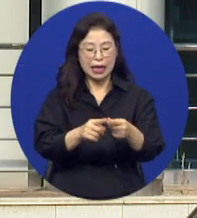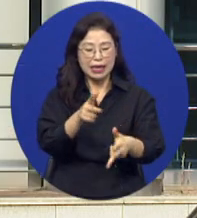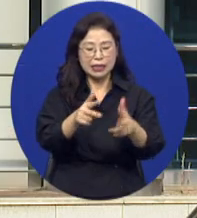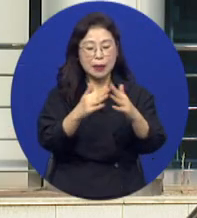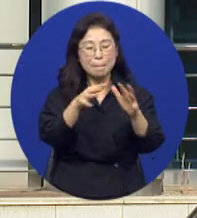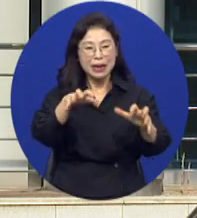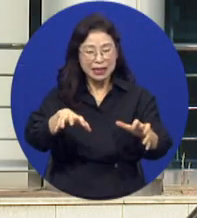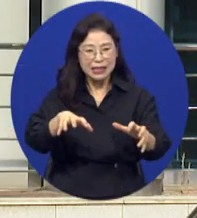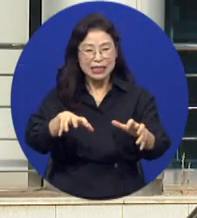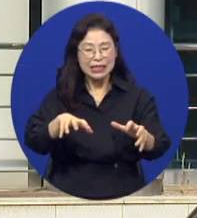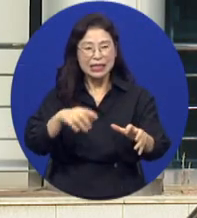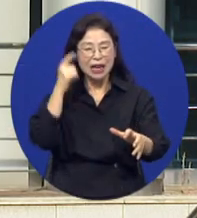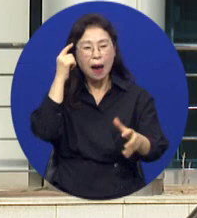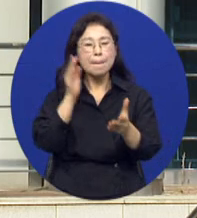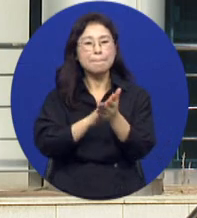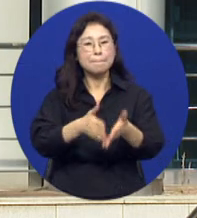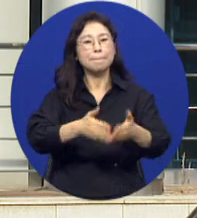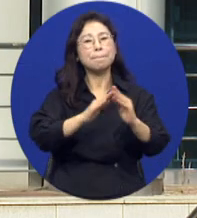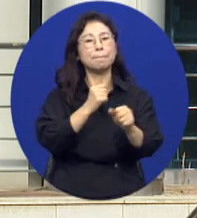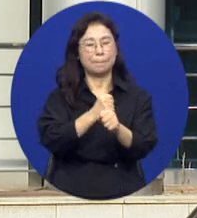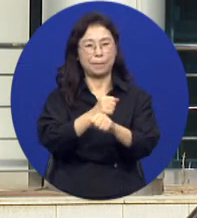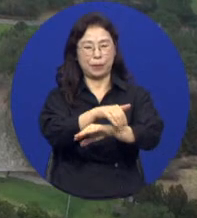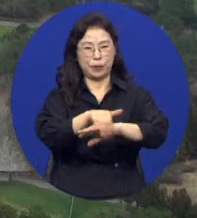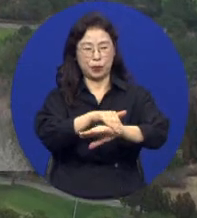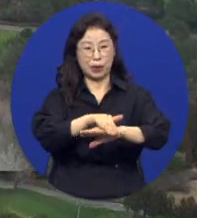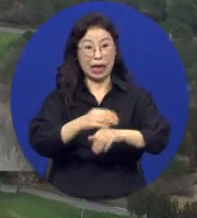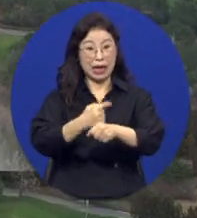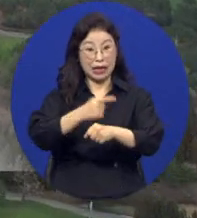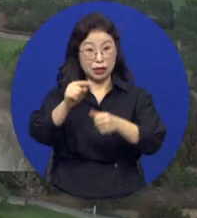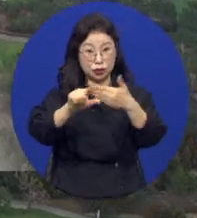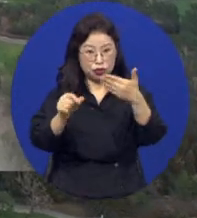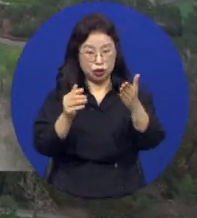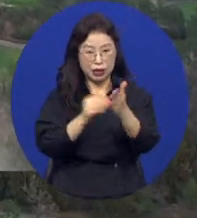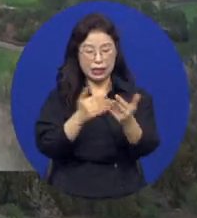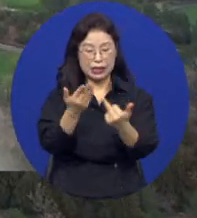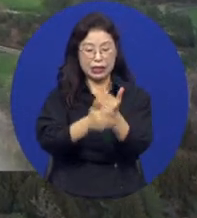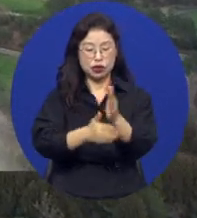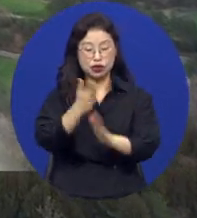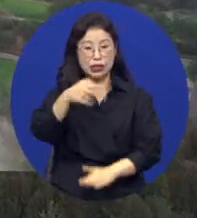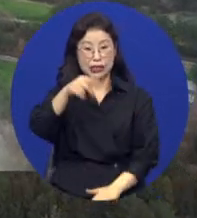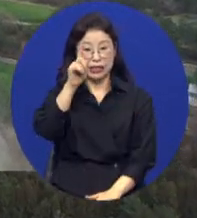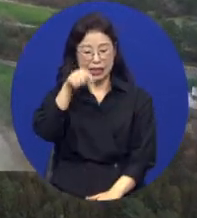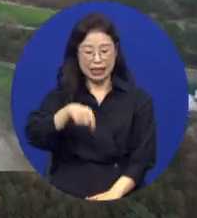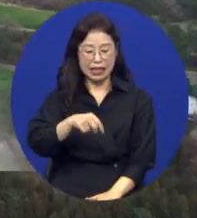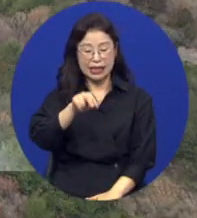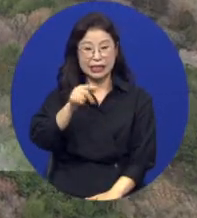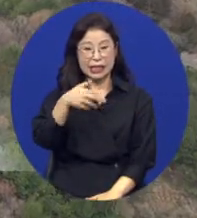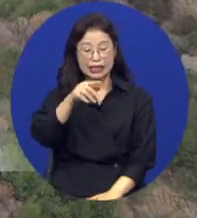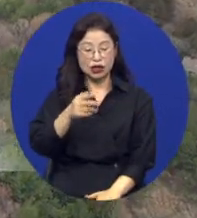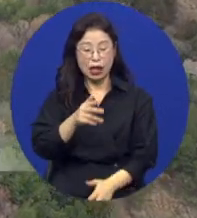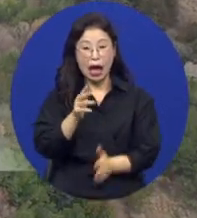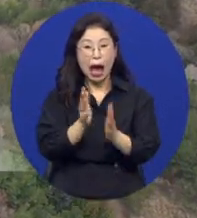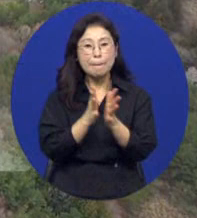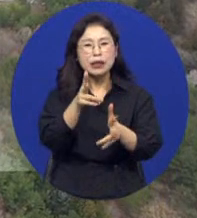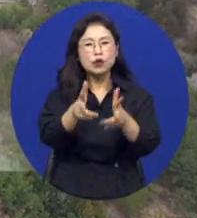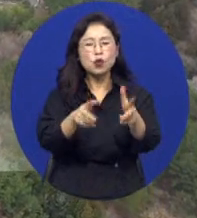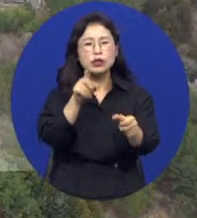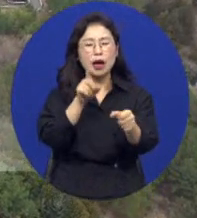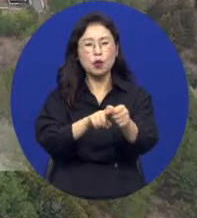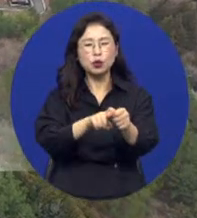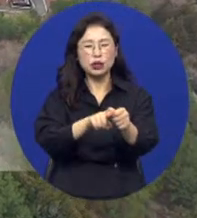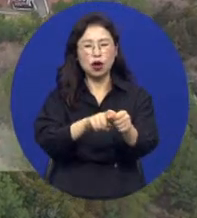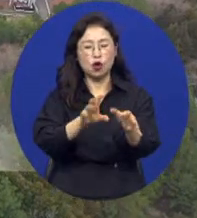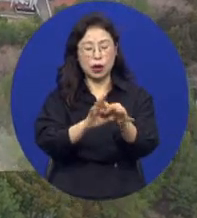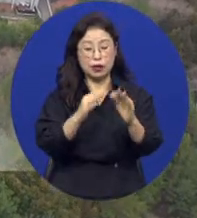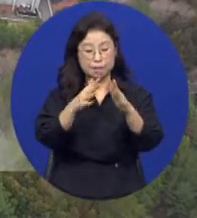그린산업단지를 자체적으로 조성합니다 또 내년 9월까지 제주시 산천단 인근에 아파트형 공장인 제주